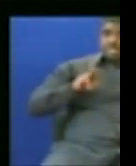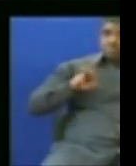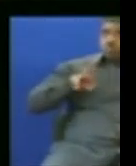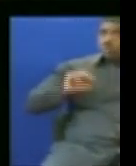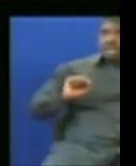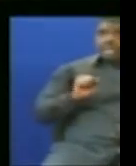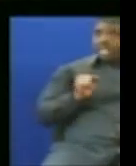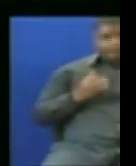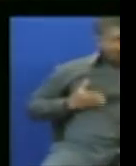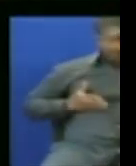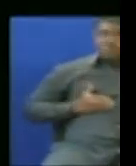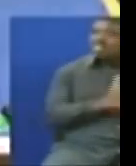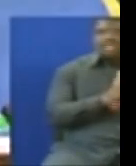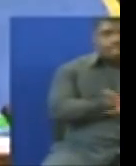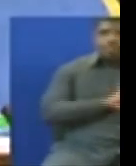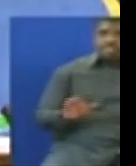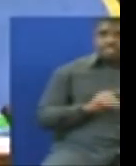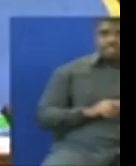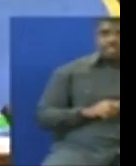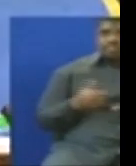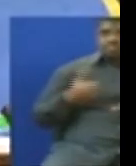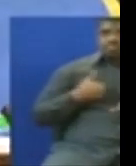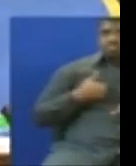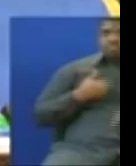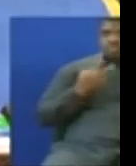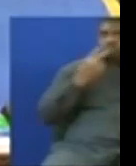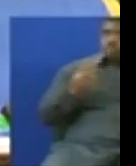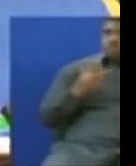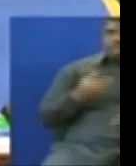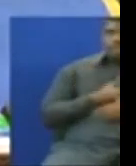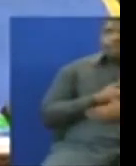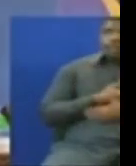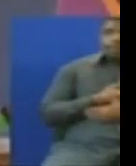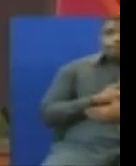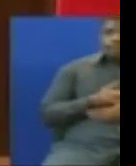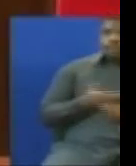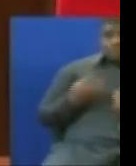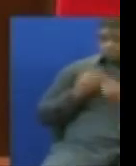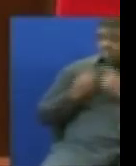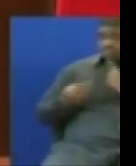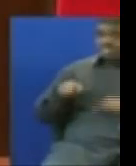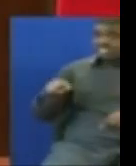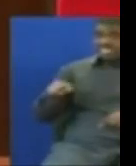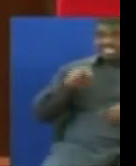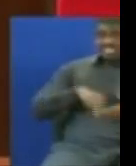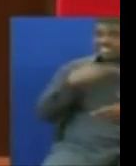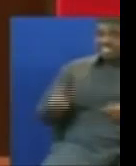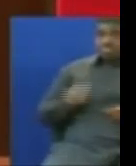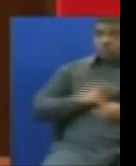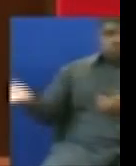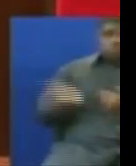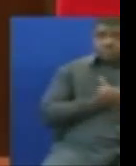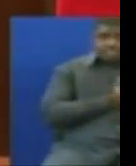hazipitiki kabisa. Sasa nimeona nisipolisema hilo nitashindwa kwenda kurejesha